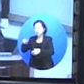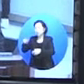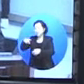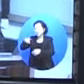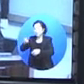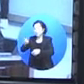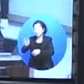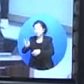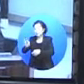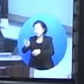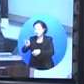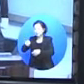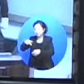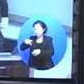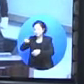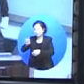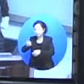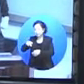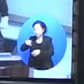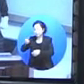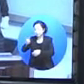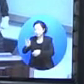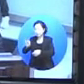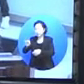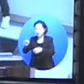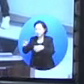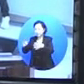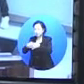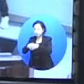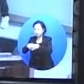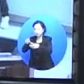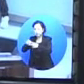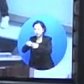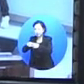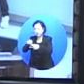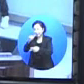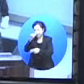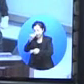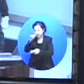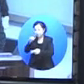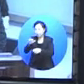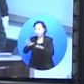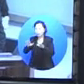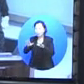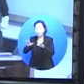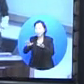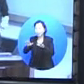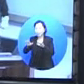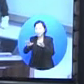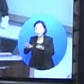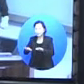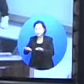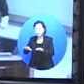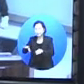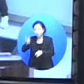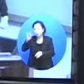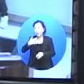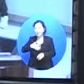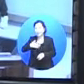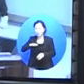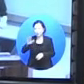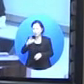많았다. 나도 작년 말이야 그런 게 있는 줄 알았다 말했습니다. 그럼 2017년부터 2019년까지 아무런 효과가 없었다는 게 의미